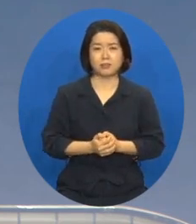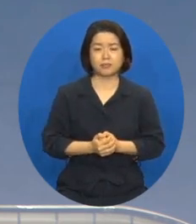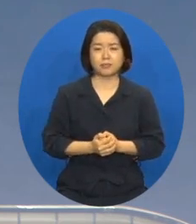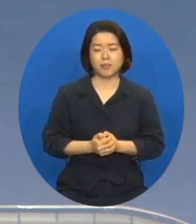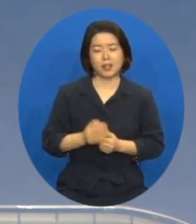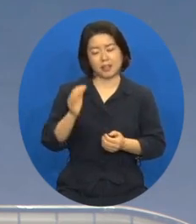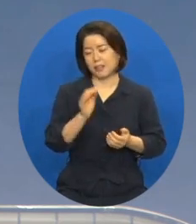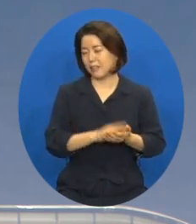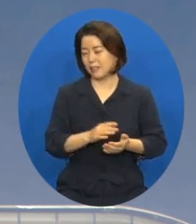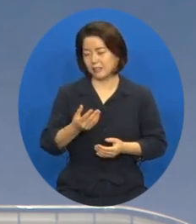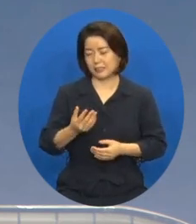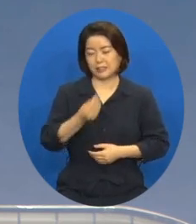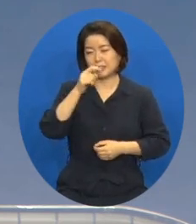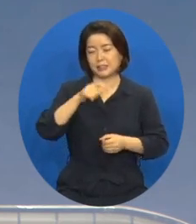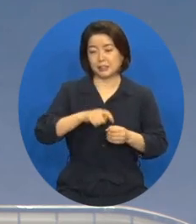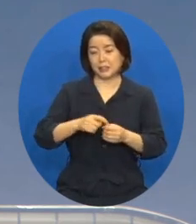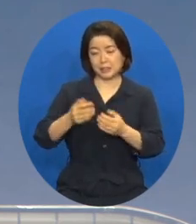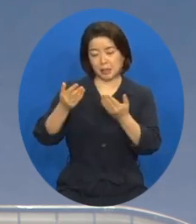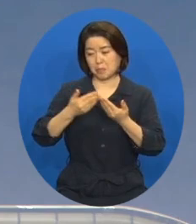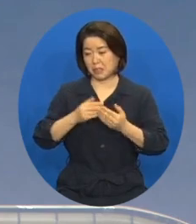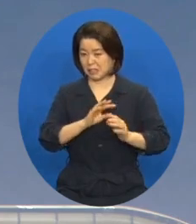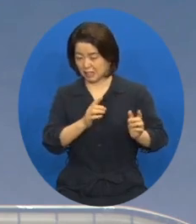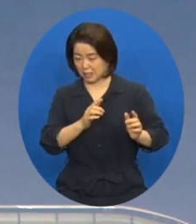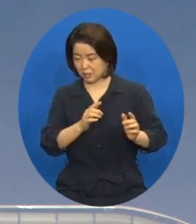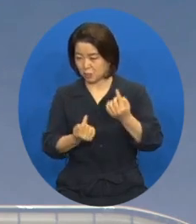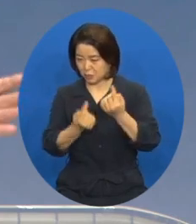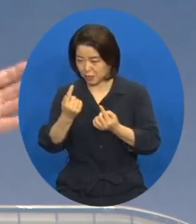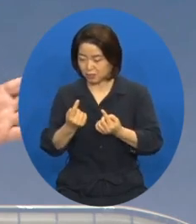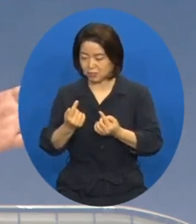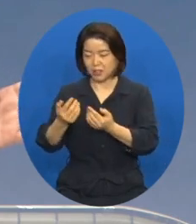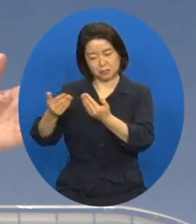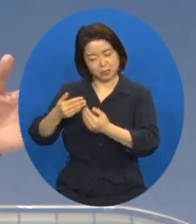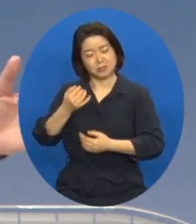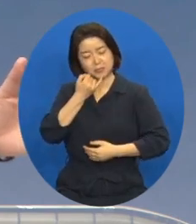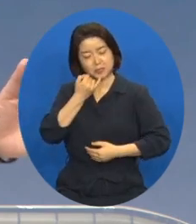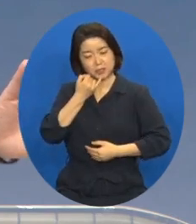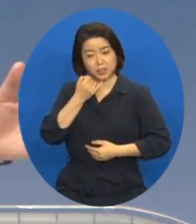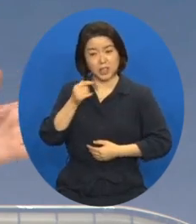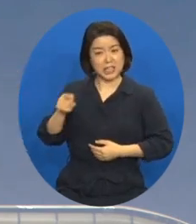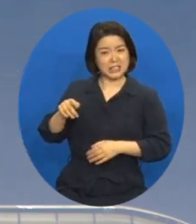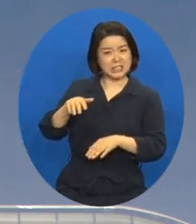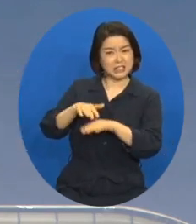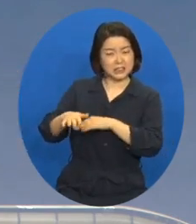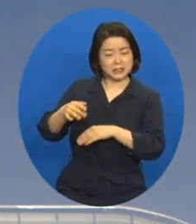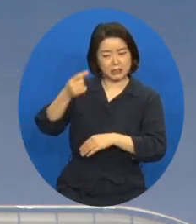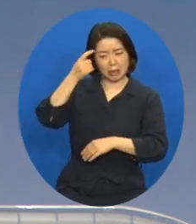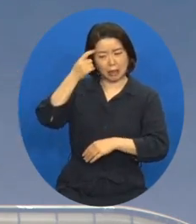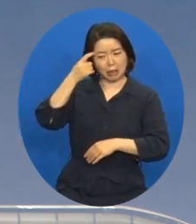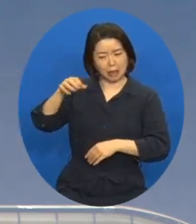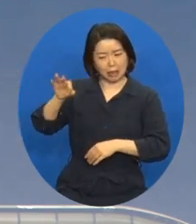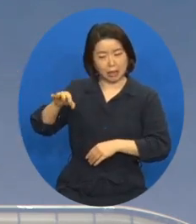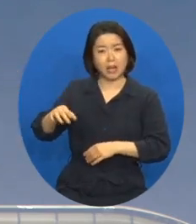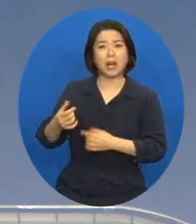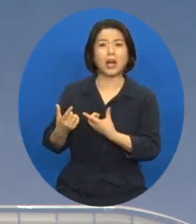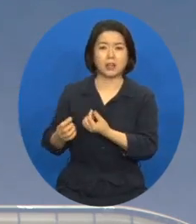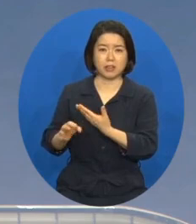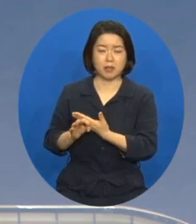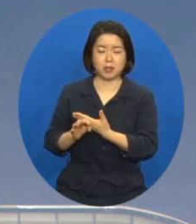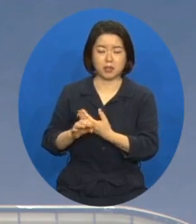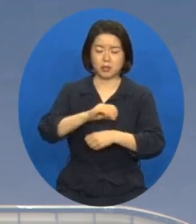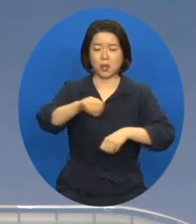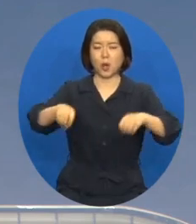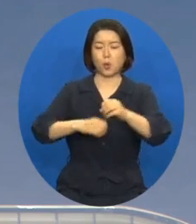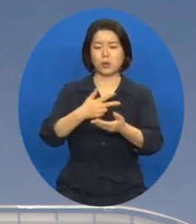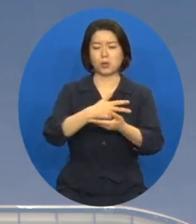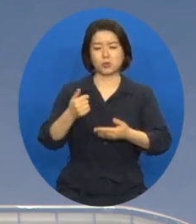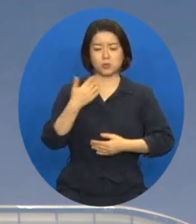아유, 성찬 안 받는 것보다 받는 게 낫겠지, 이런 식으로 성찬을 받는다면 오히려 주님의 몸을 더럽히는